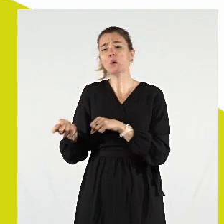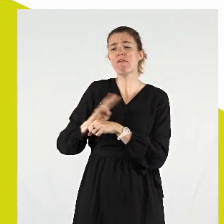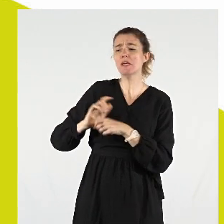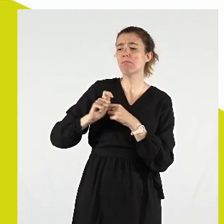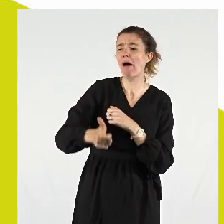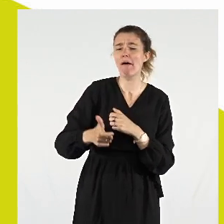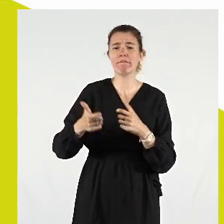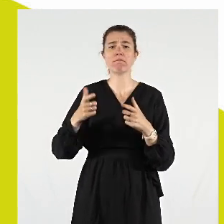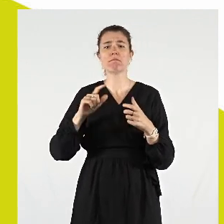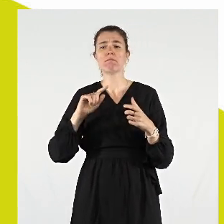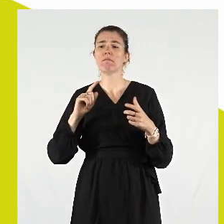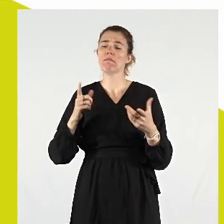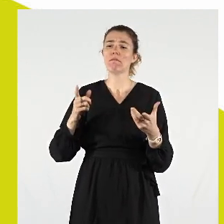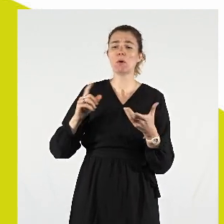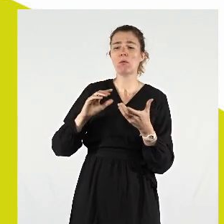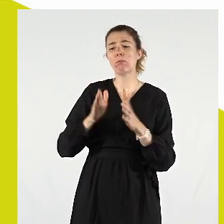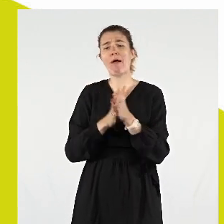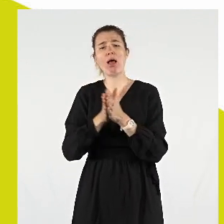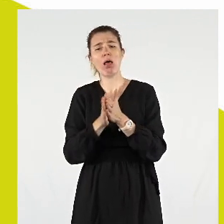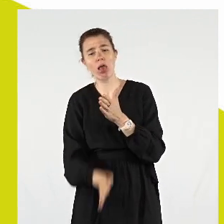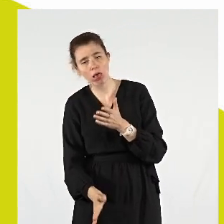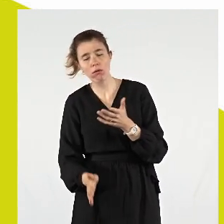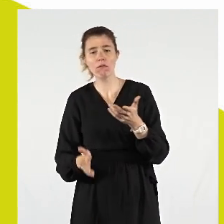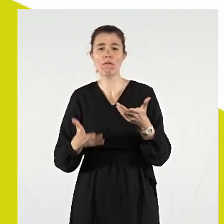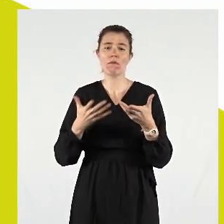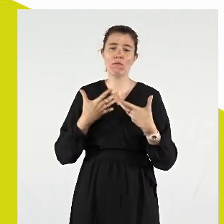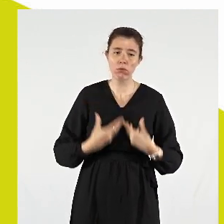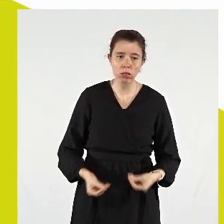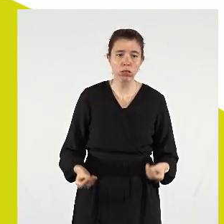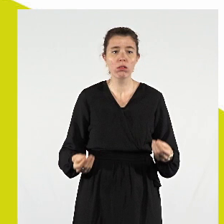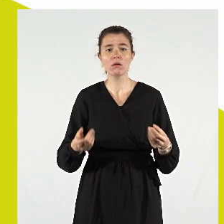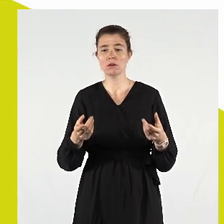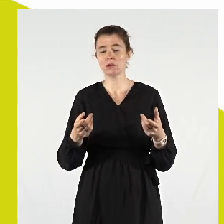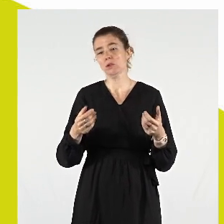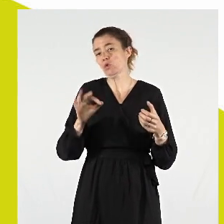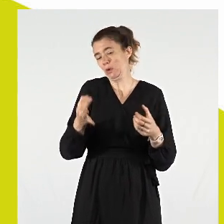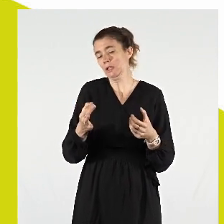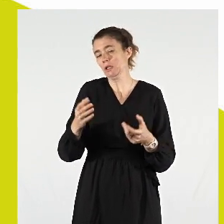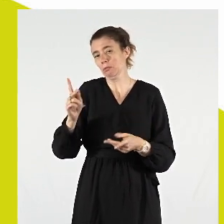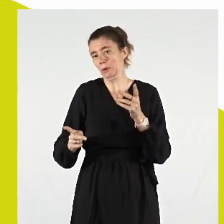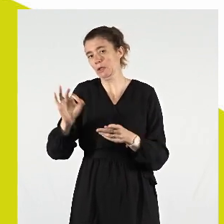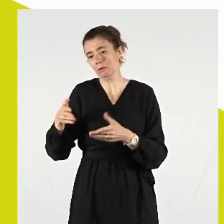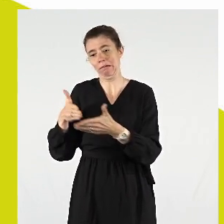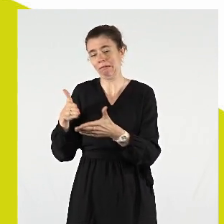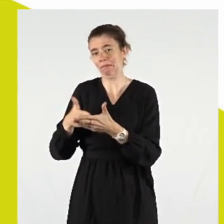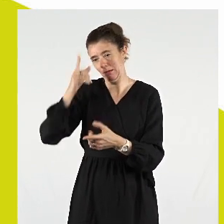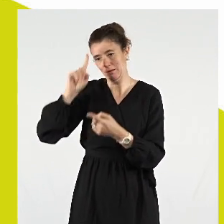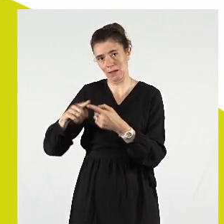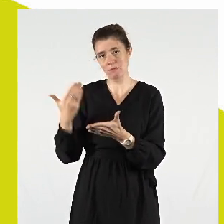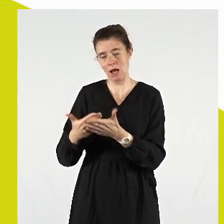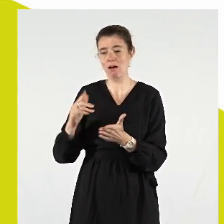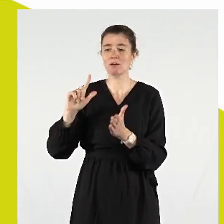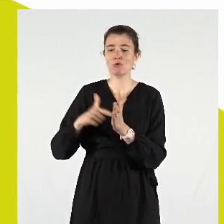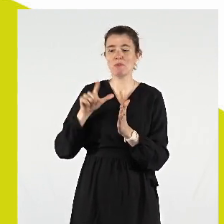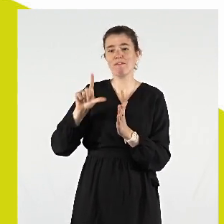affaiblissement, d'un effilochement de motivation qui aurait pu être créé par la pandémie. Il y a effectivement des difficultés qui sont liées au millésime